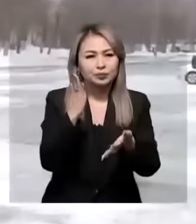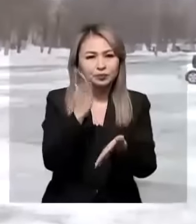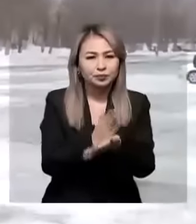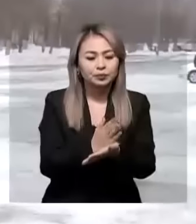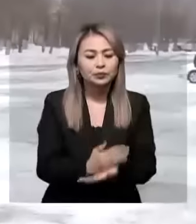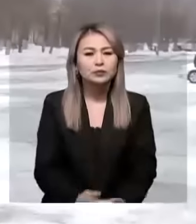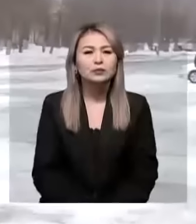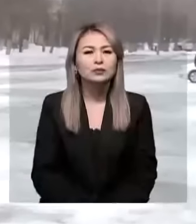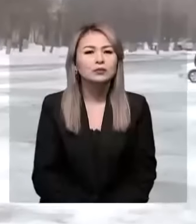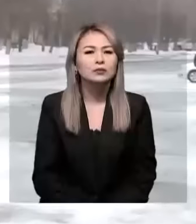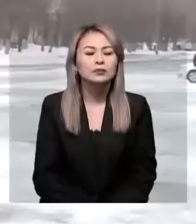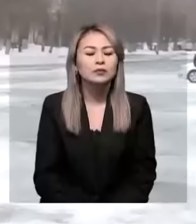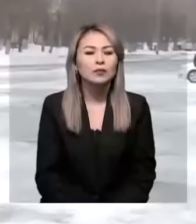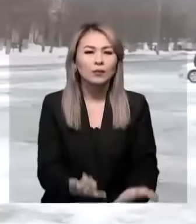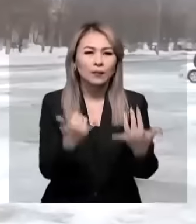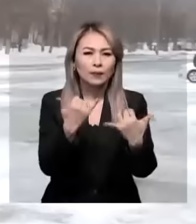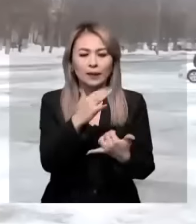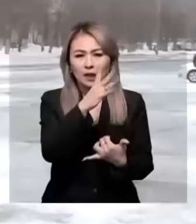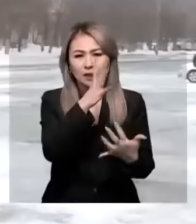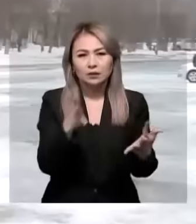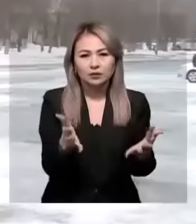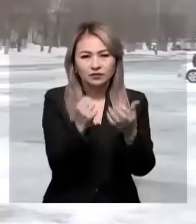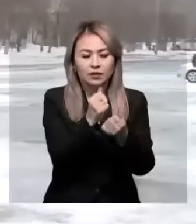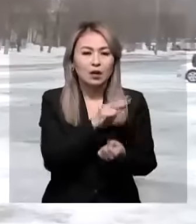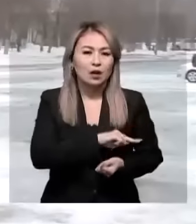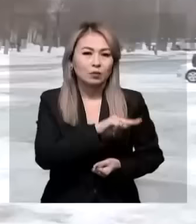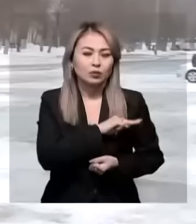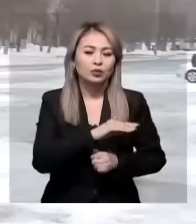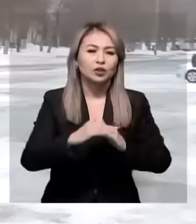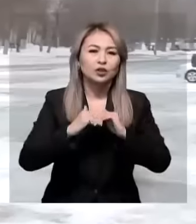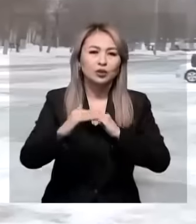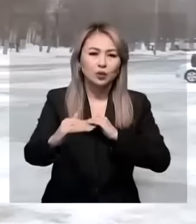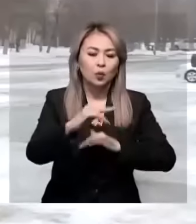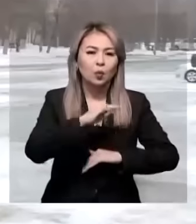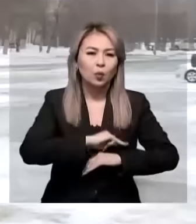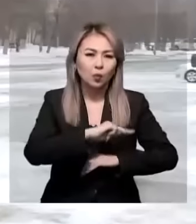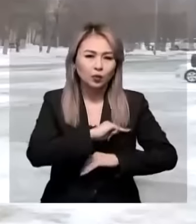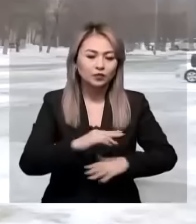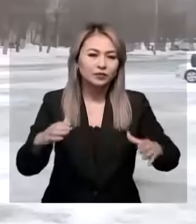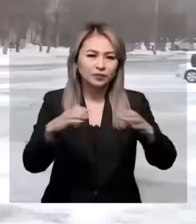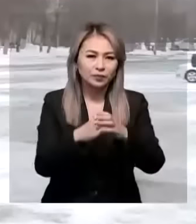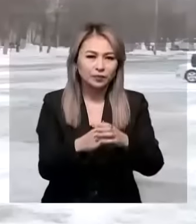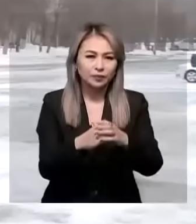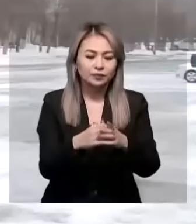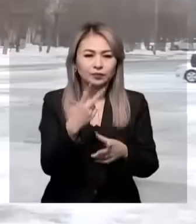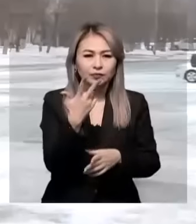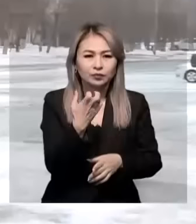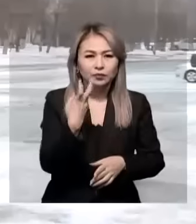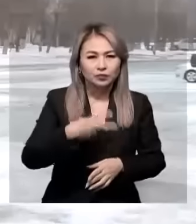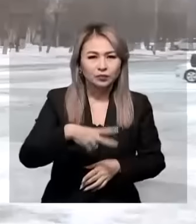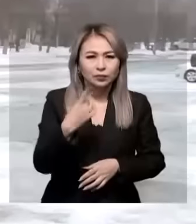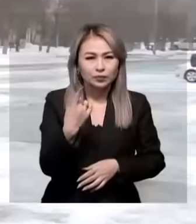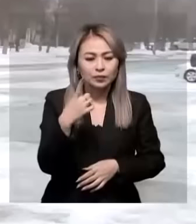таңда құтқарушылар, полиция қызметкерлері және жергілікті атқарушы органның қызметкерлерімен бірлесе 321